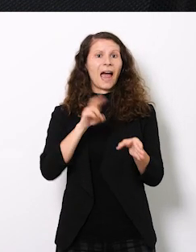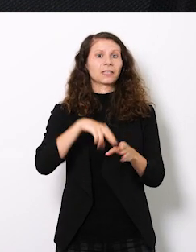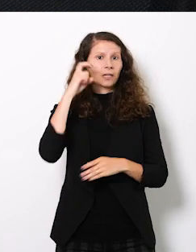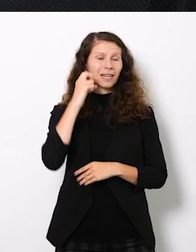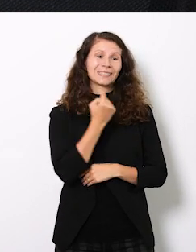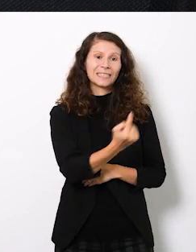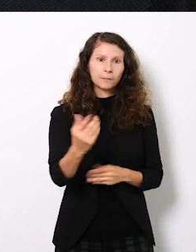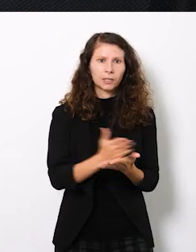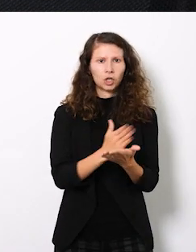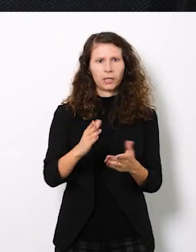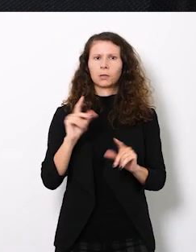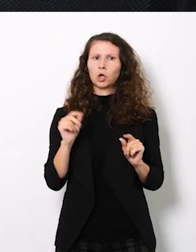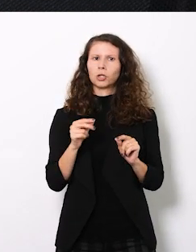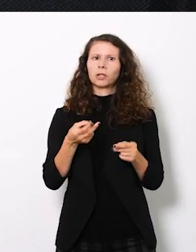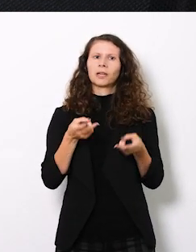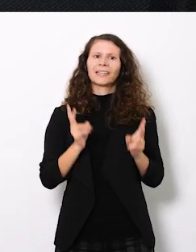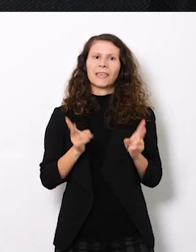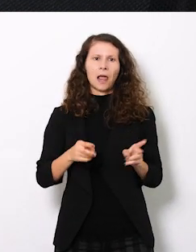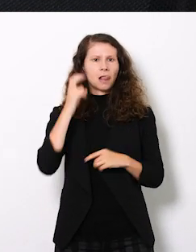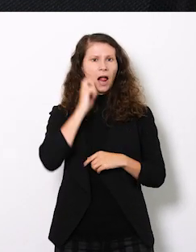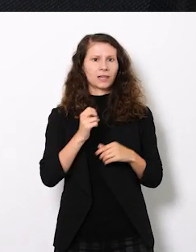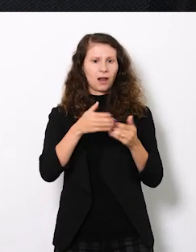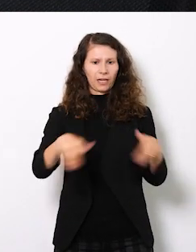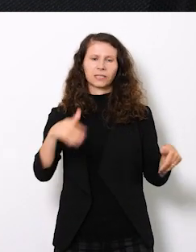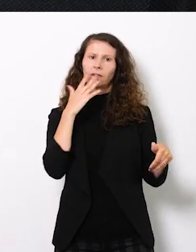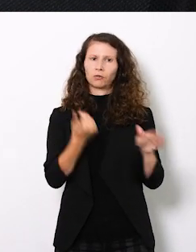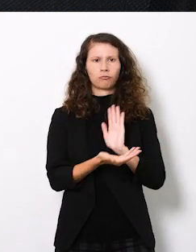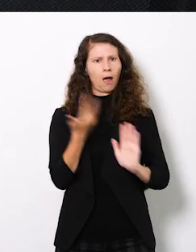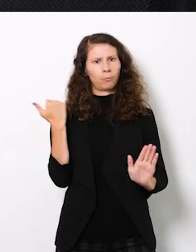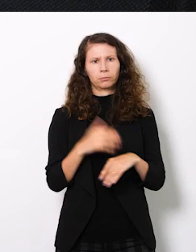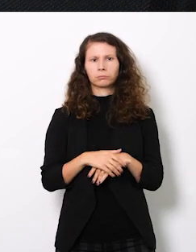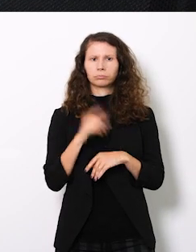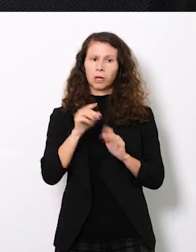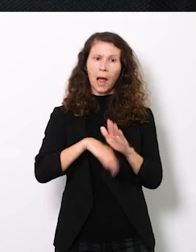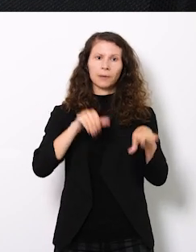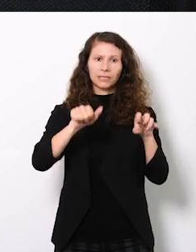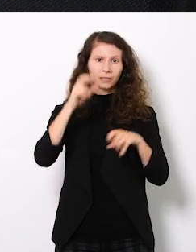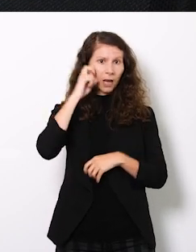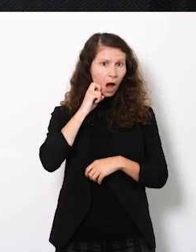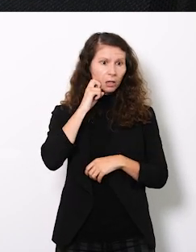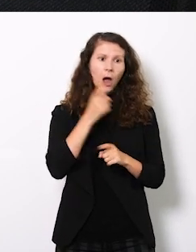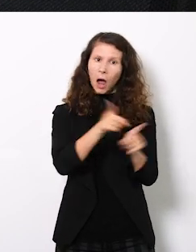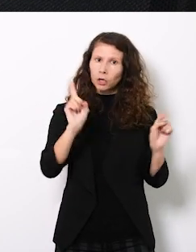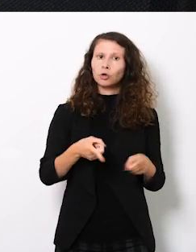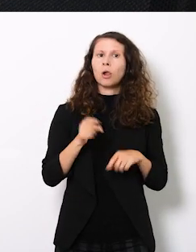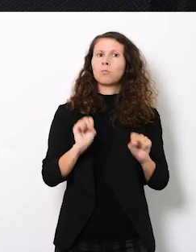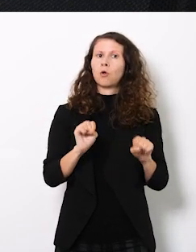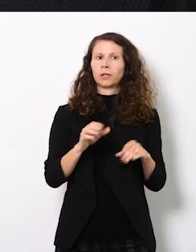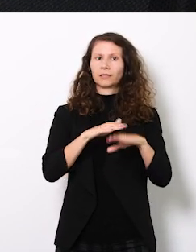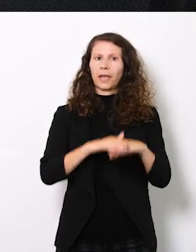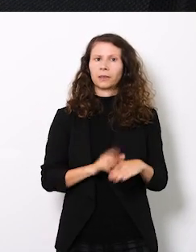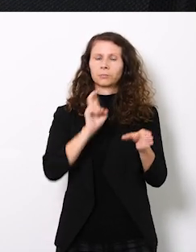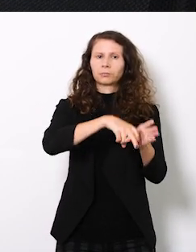Sprich, Sie wollen die Regelaltersgrenze abschaffen und jedem ermöglichen, ab 60 Jahren in die Rente zu gehen. Aber wie wäre denn